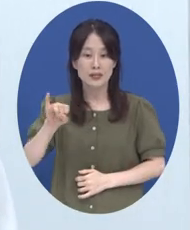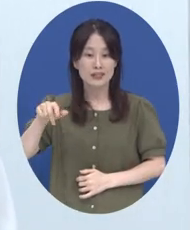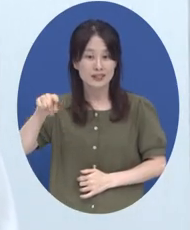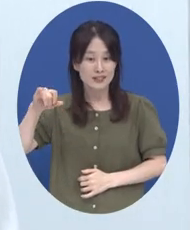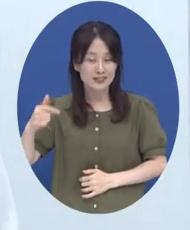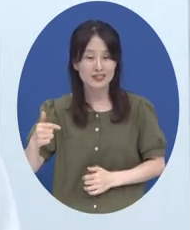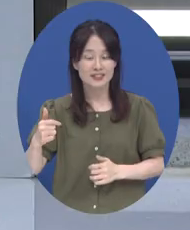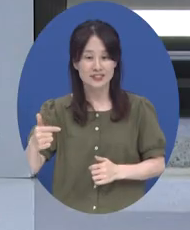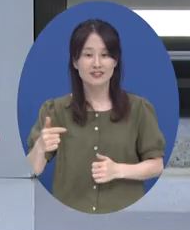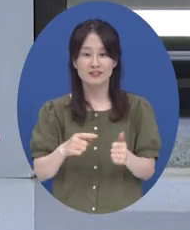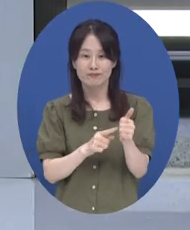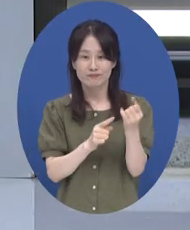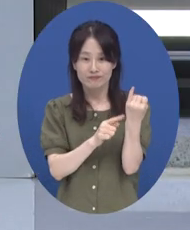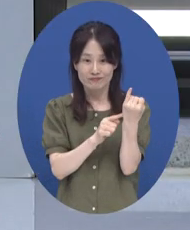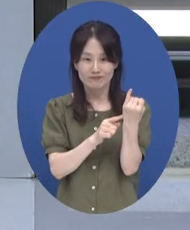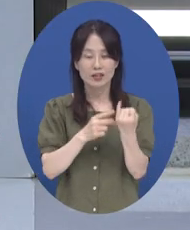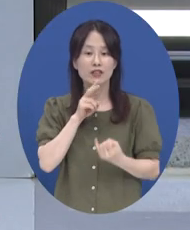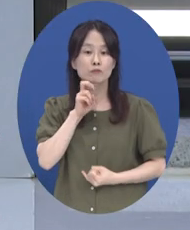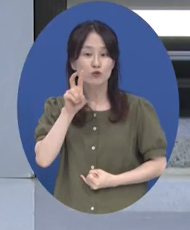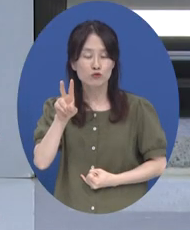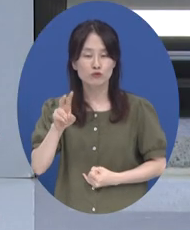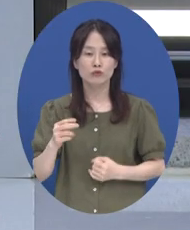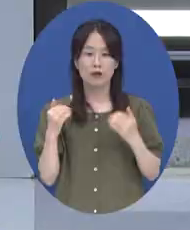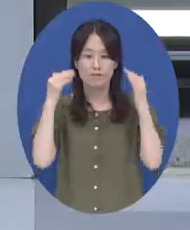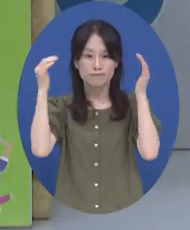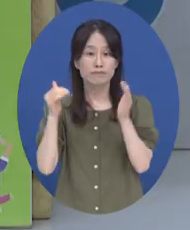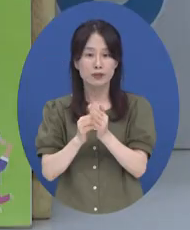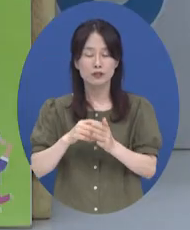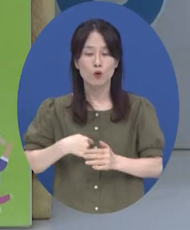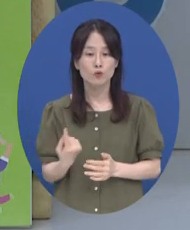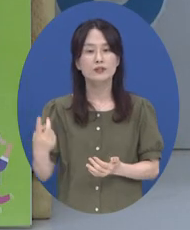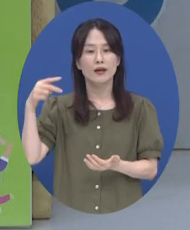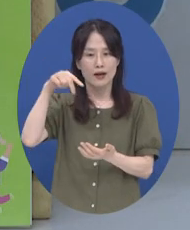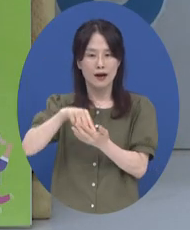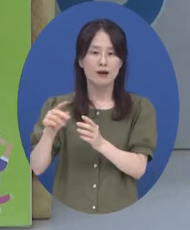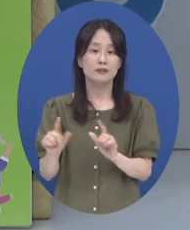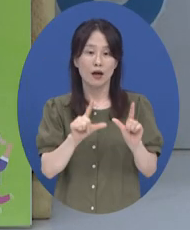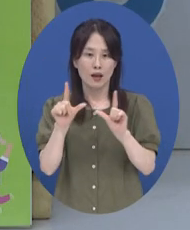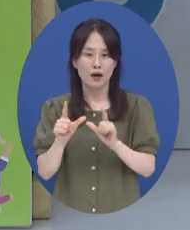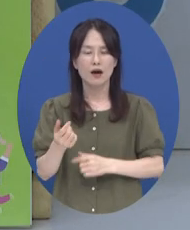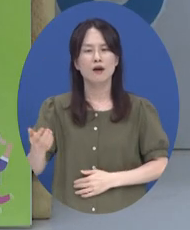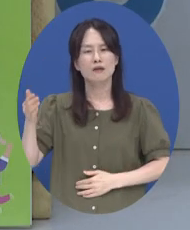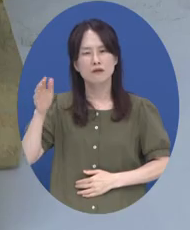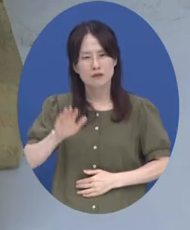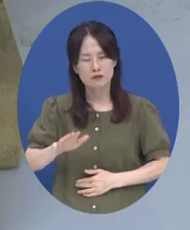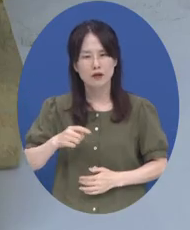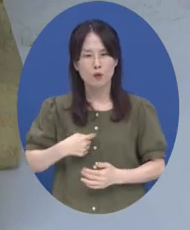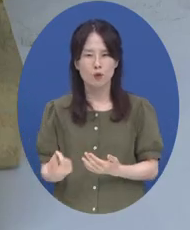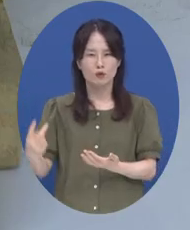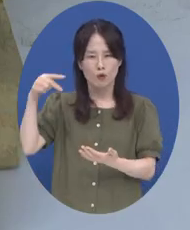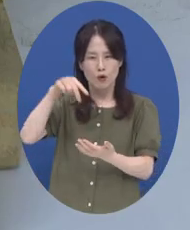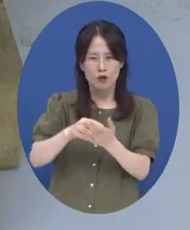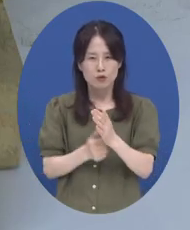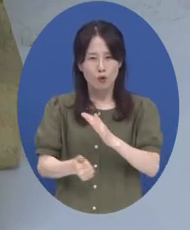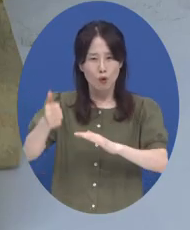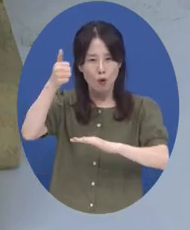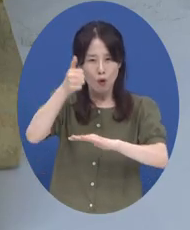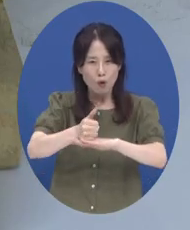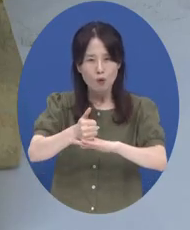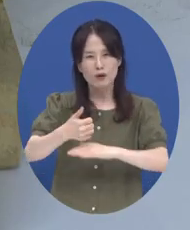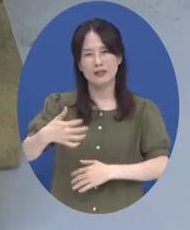스물 두살 성인이 돼 시설 퇴소 혼자 삶을 꾸려 갑니다 그러나 홀로서기 의 성공 까지는 아직도